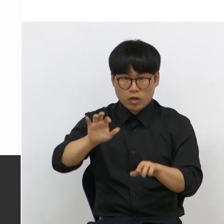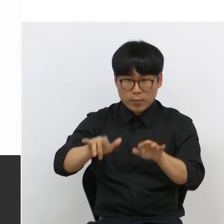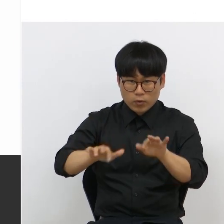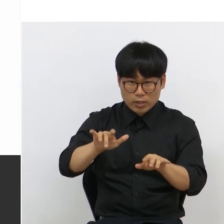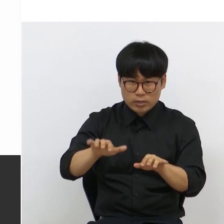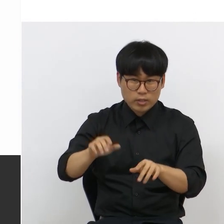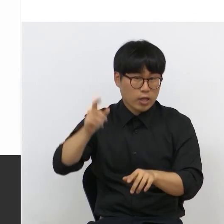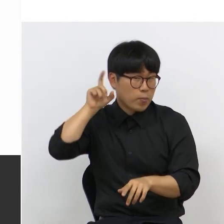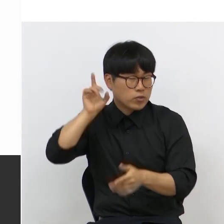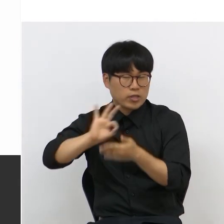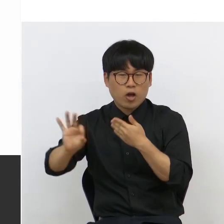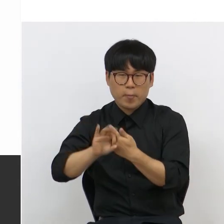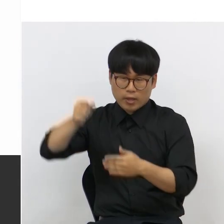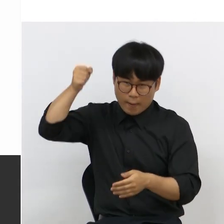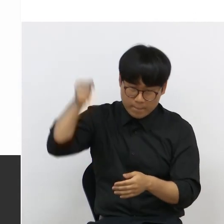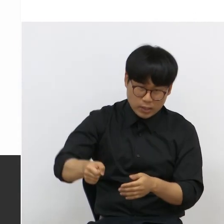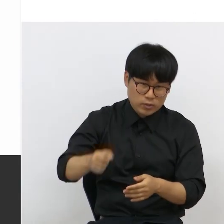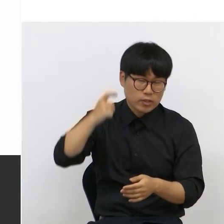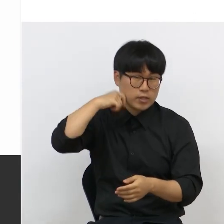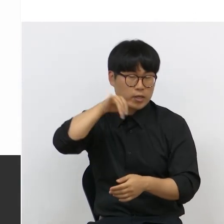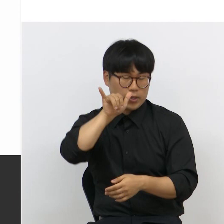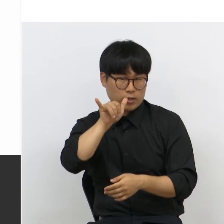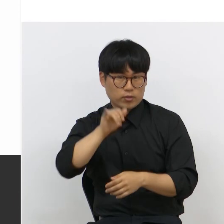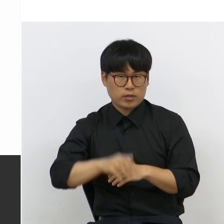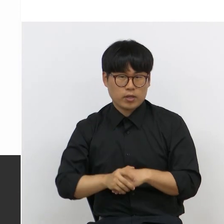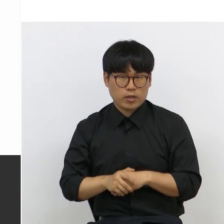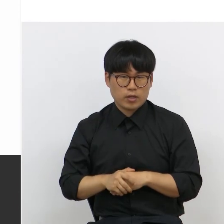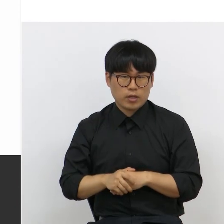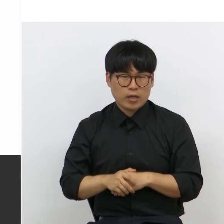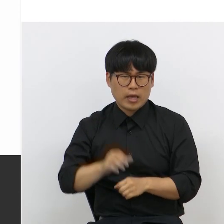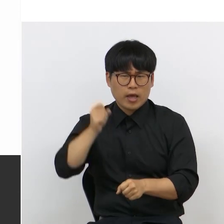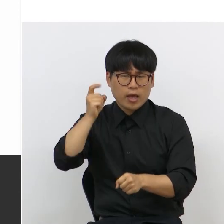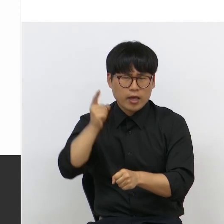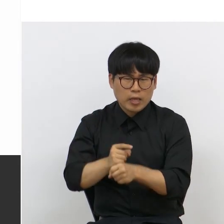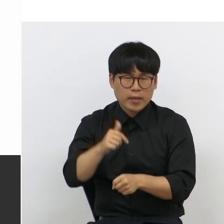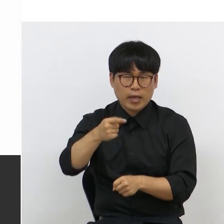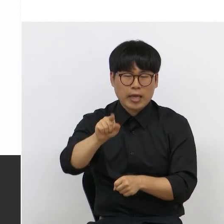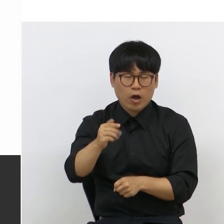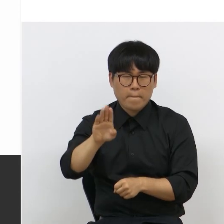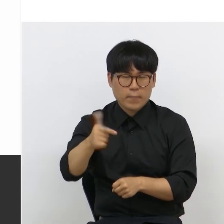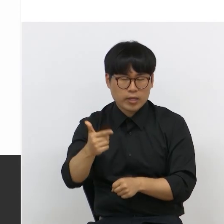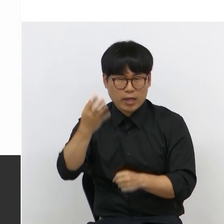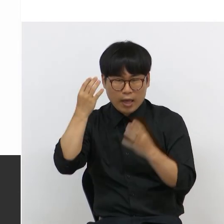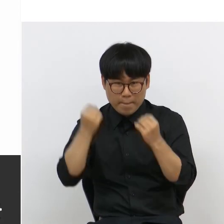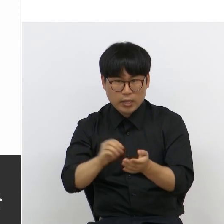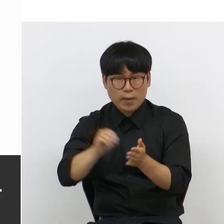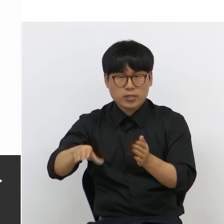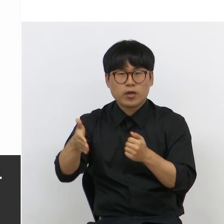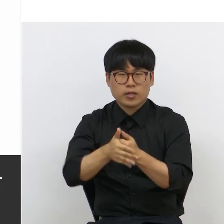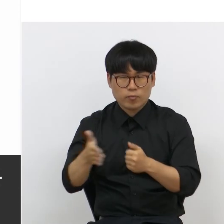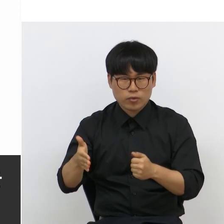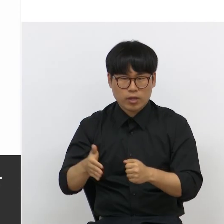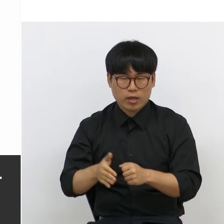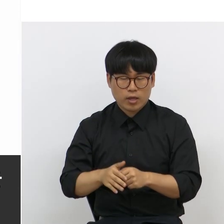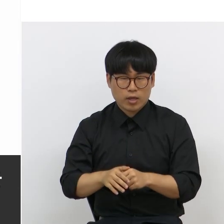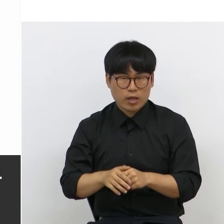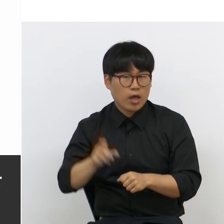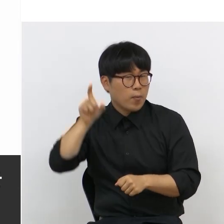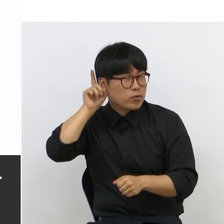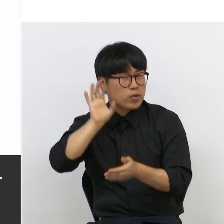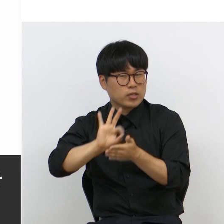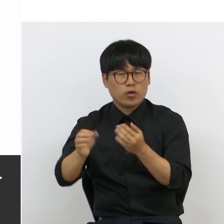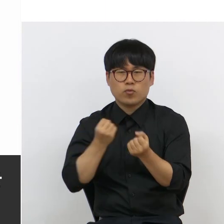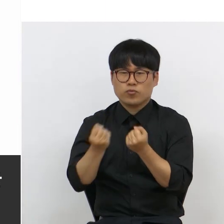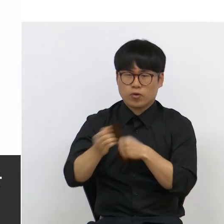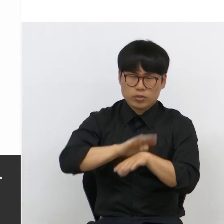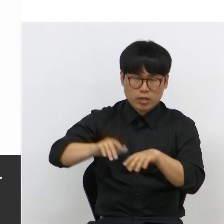불과합니다. 그렇지만 피아노 건반이 많이 빠져서 이미 소리를 듣는데 명료도가 떨어져 있다면 그 사람한테는 아무리 보청기를 써도 소용없게